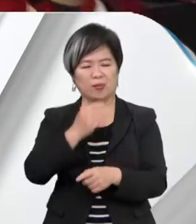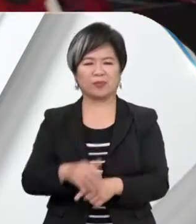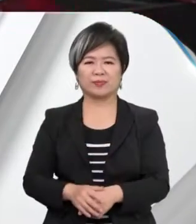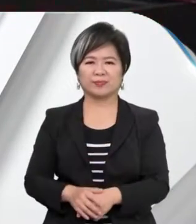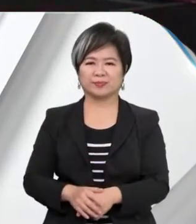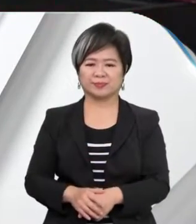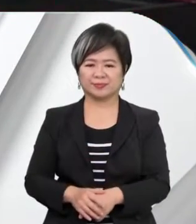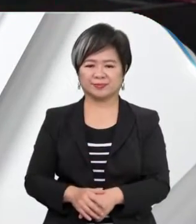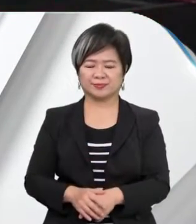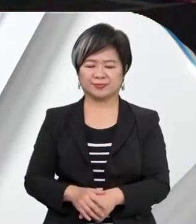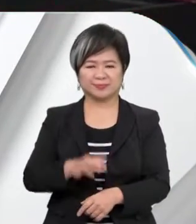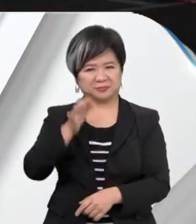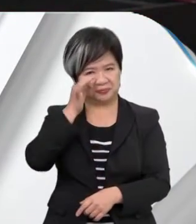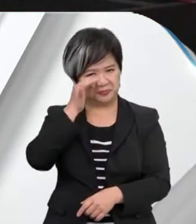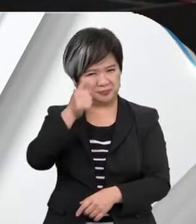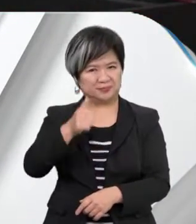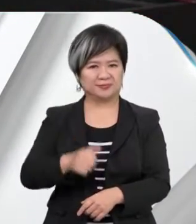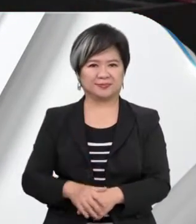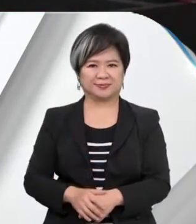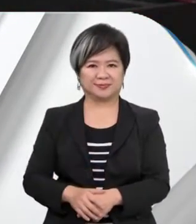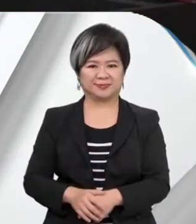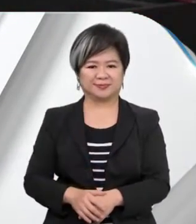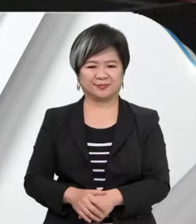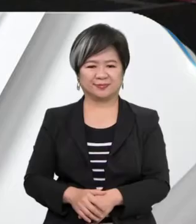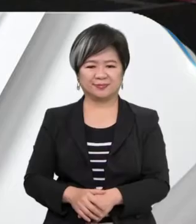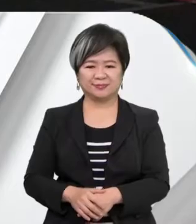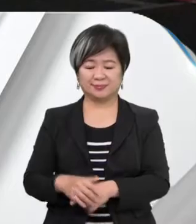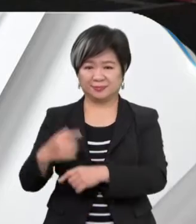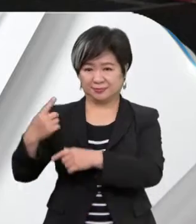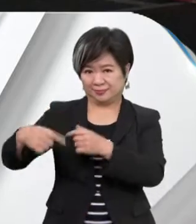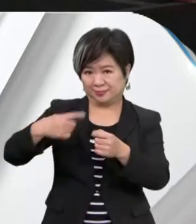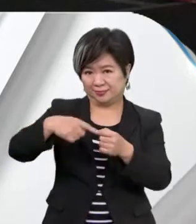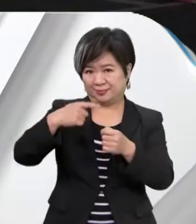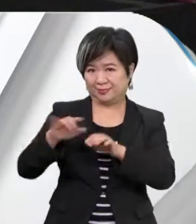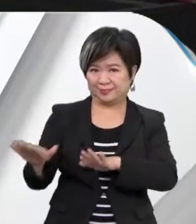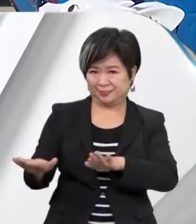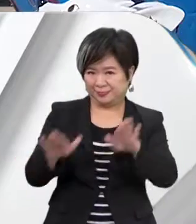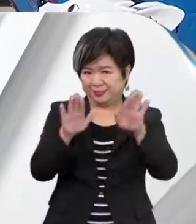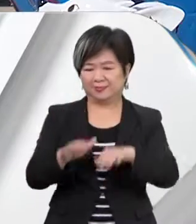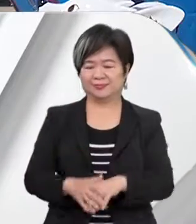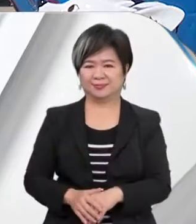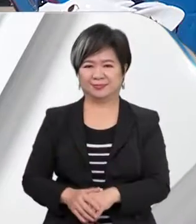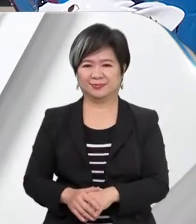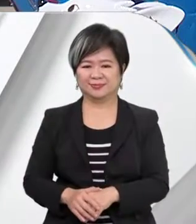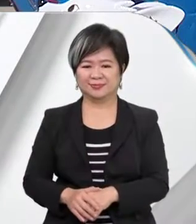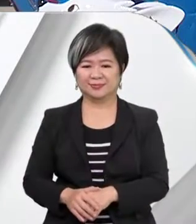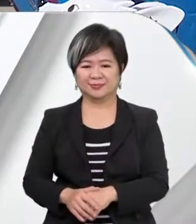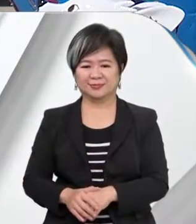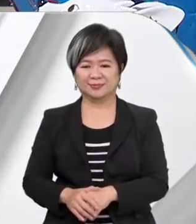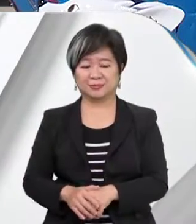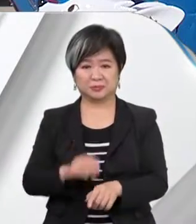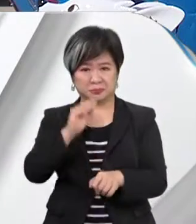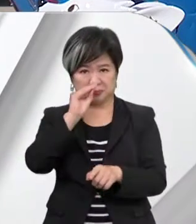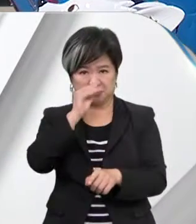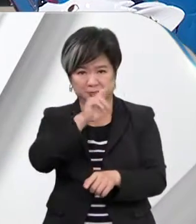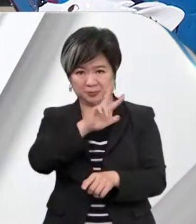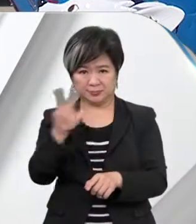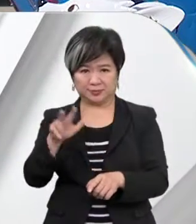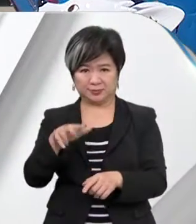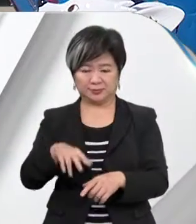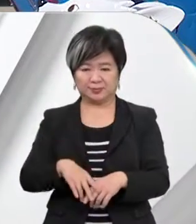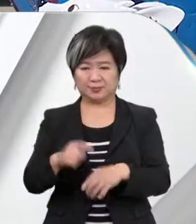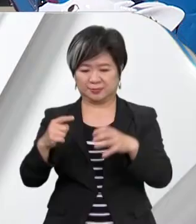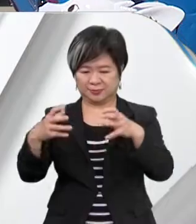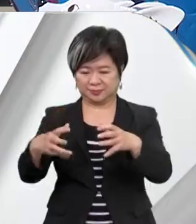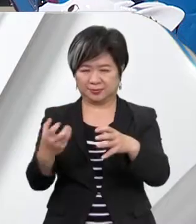吼庆贺款，出到一年比一年做到较好。 那除了这些比较特色的灯以外，